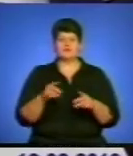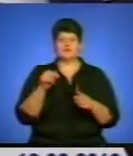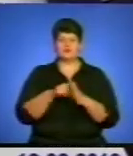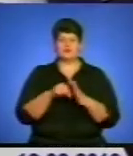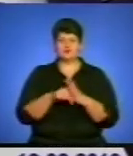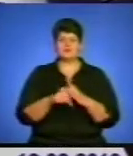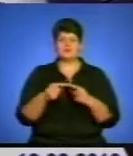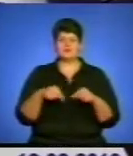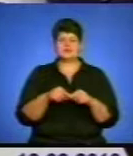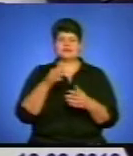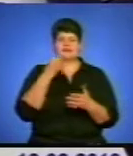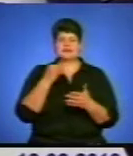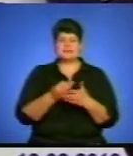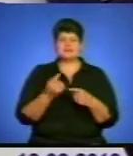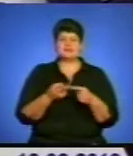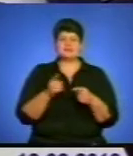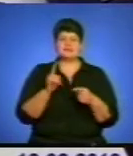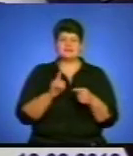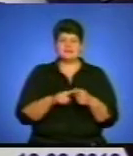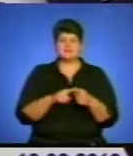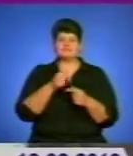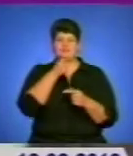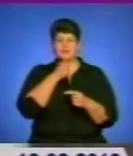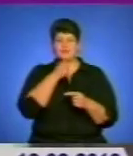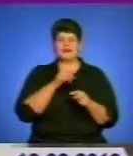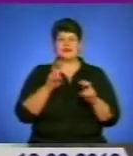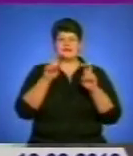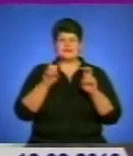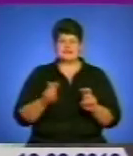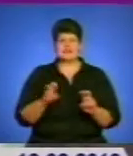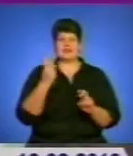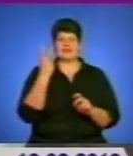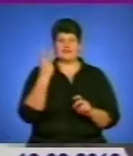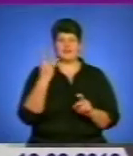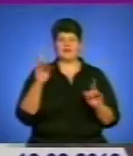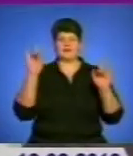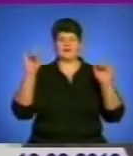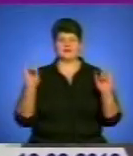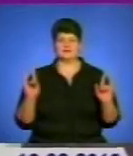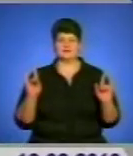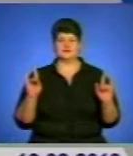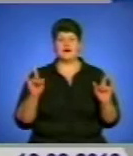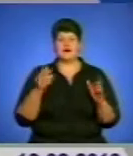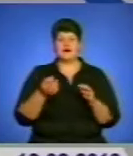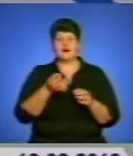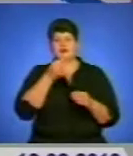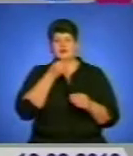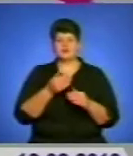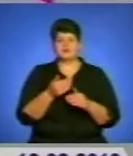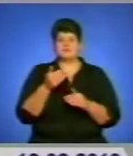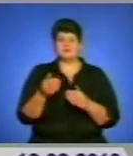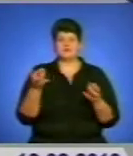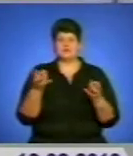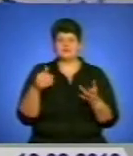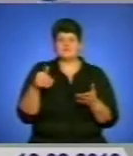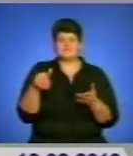назвав такий сценарій розвитку ситуації спробою сісти на двоє стільців одразу. Рано чи пізно Україні доведеться відмовитись